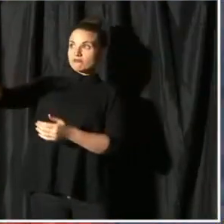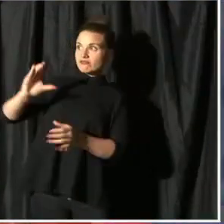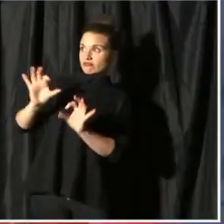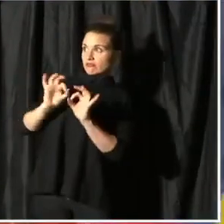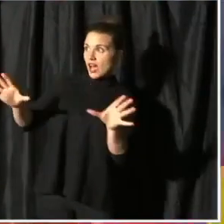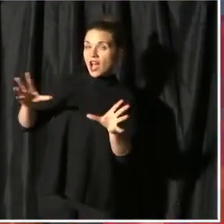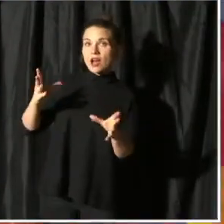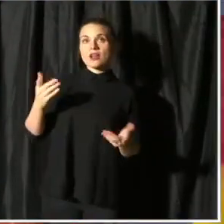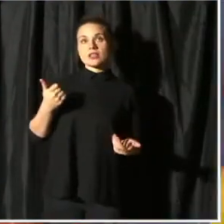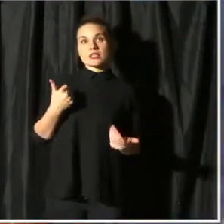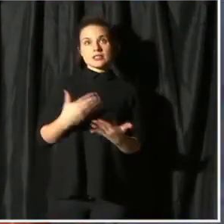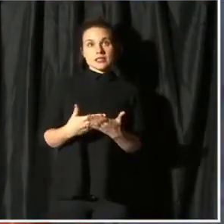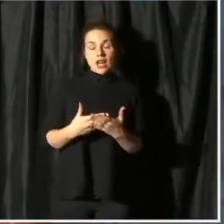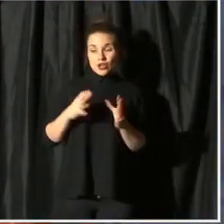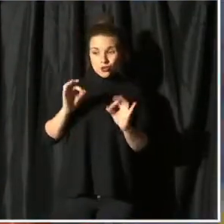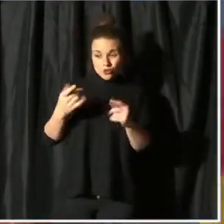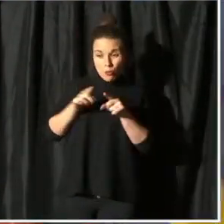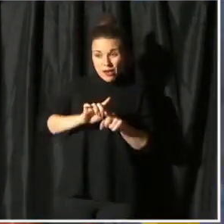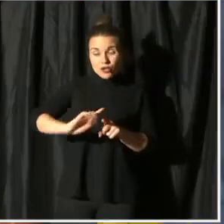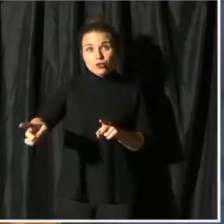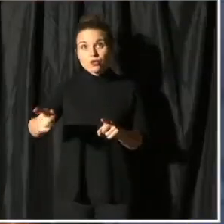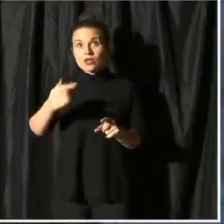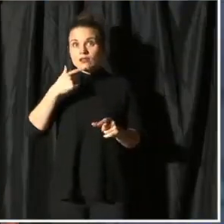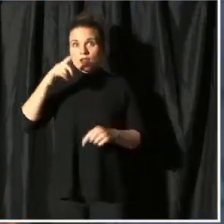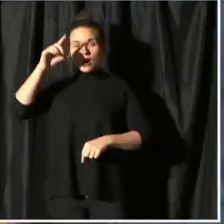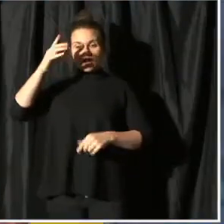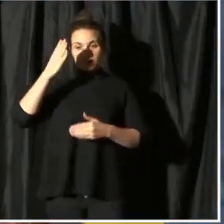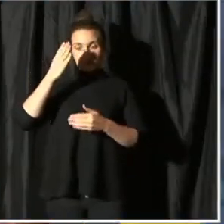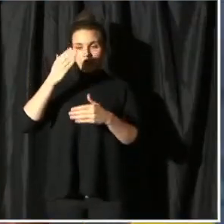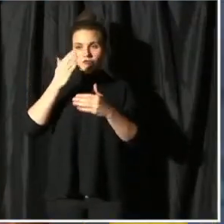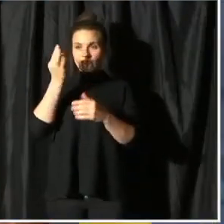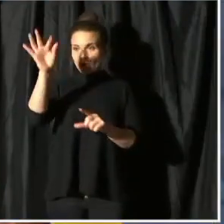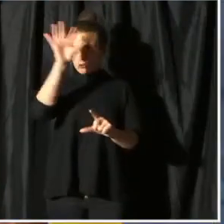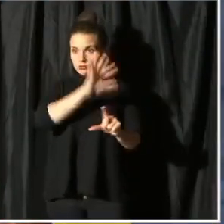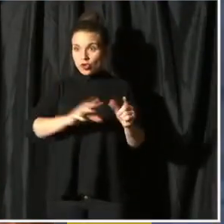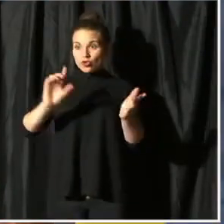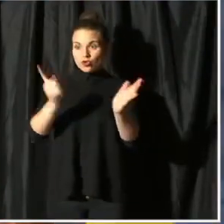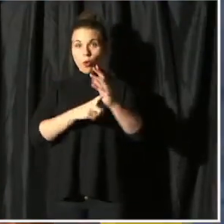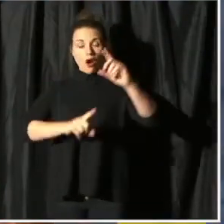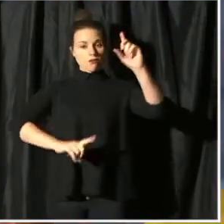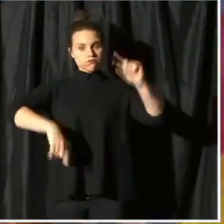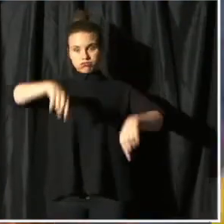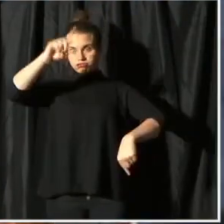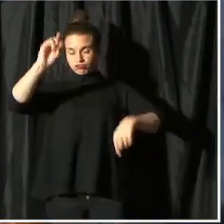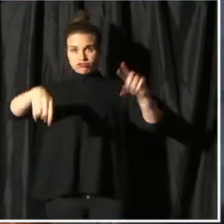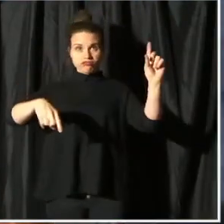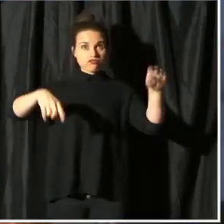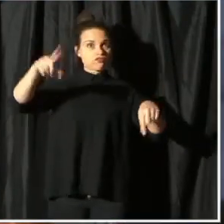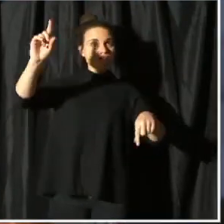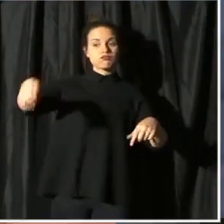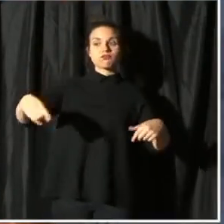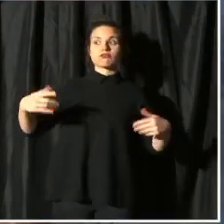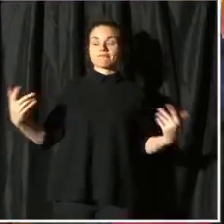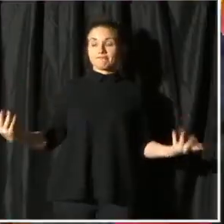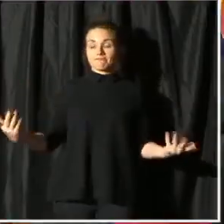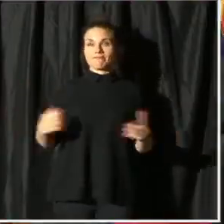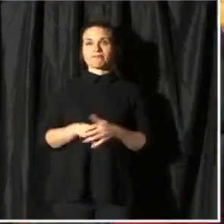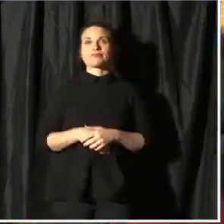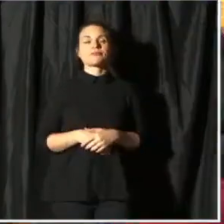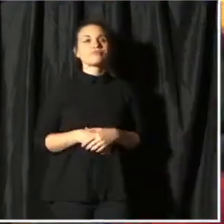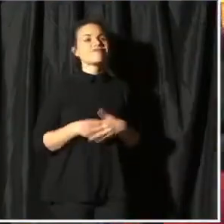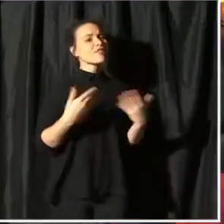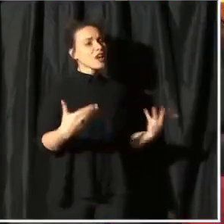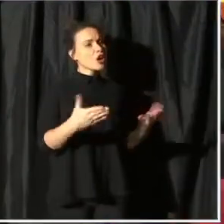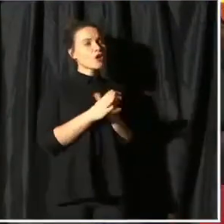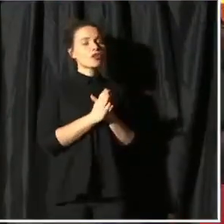revalorisation doc c'est tout à fait injuste avec une grosse disparité au niveau des droits qui ont été ont été données qui ont été arrachés et finalement